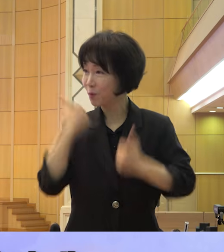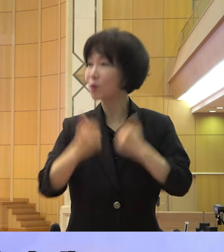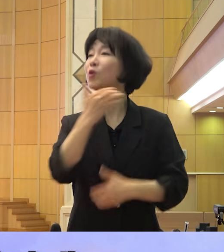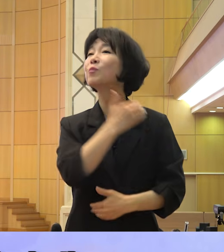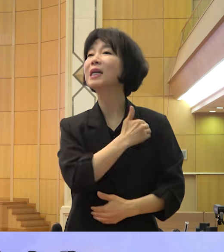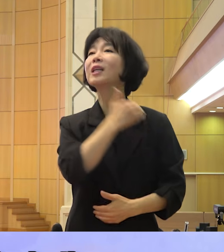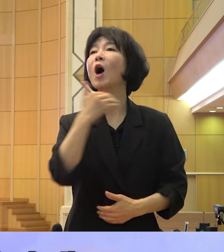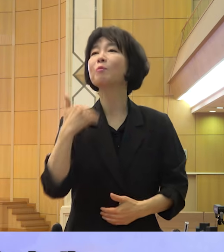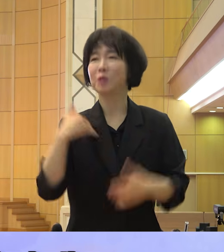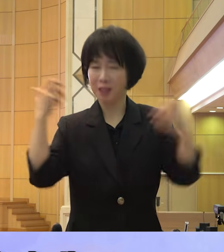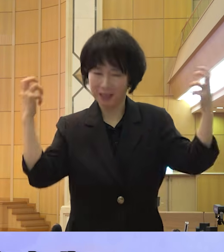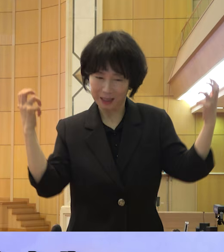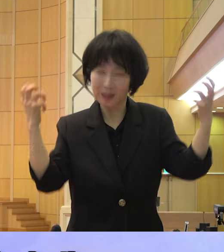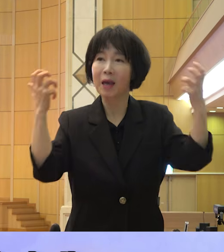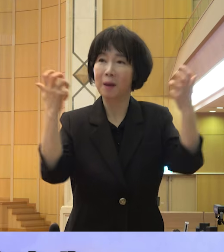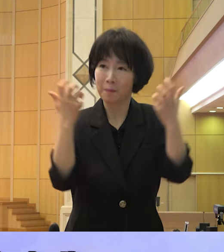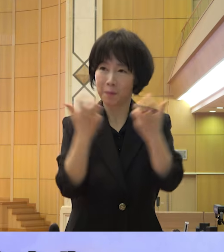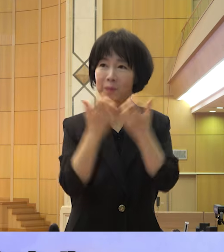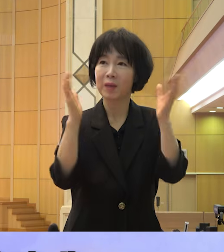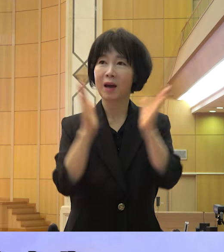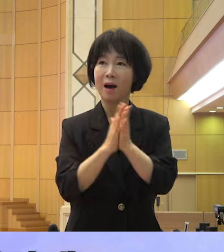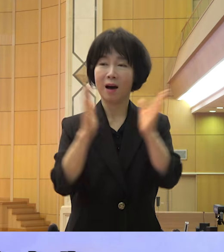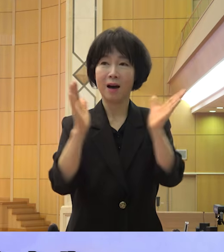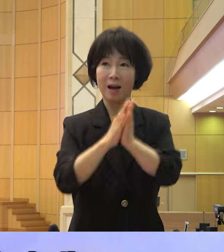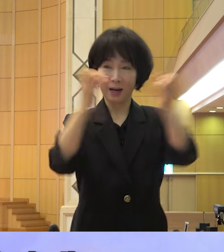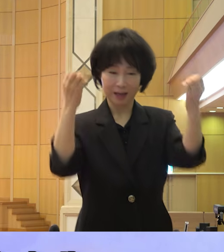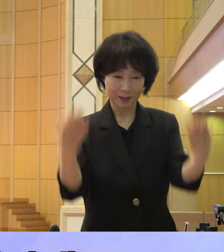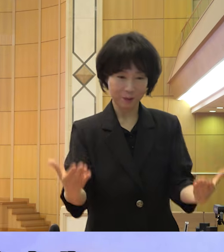샘솟는 기쁨이 넘치네.